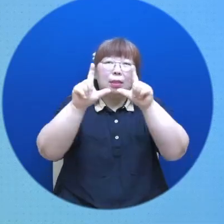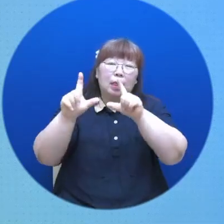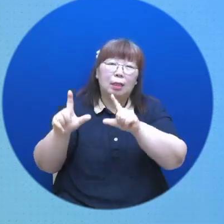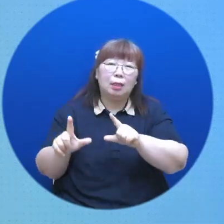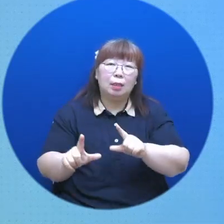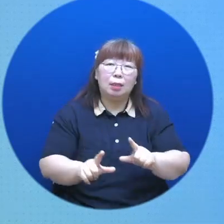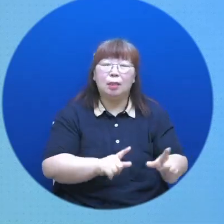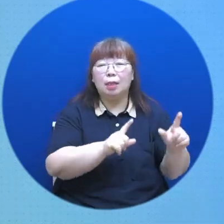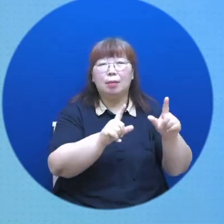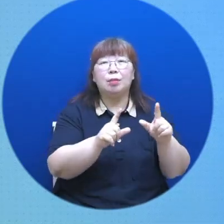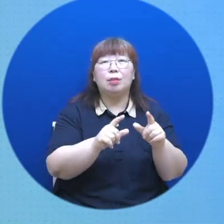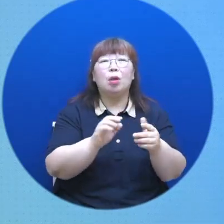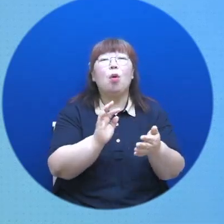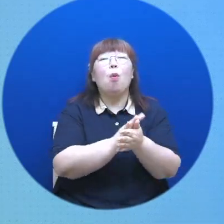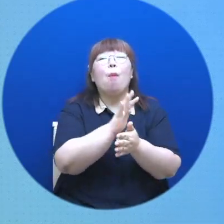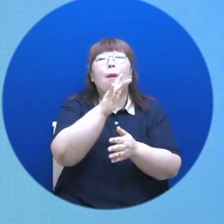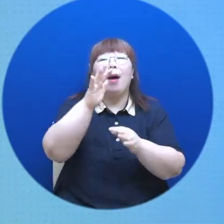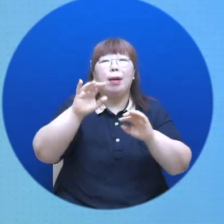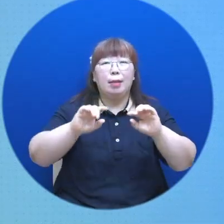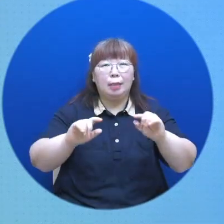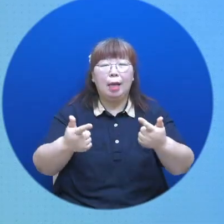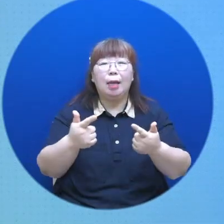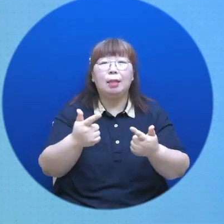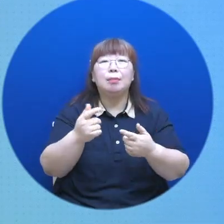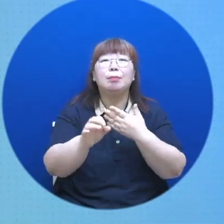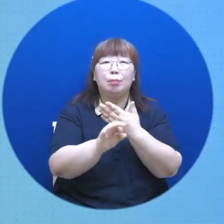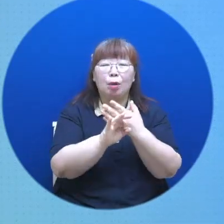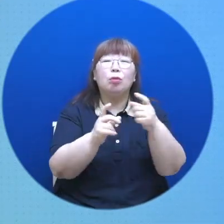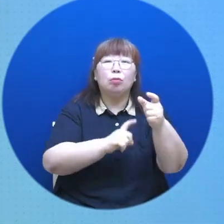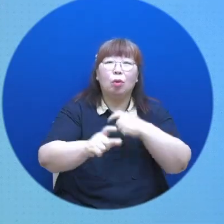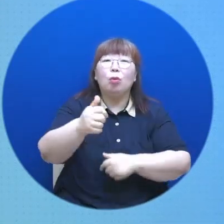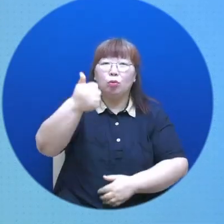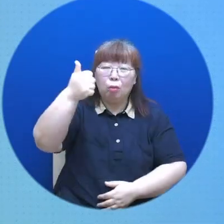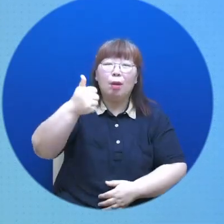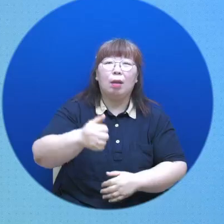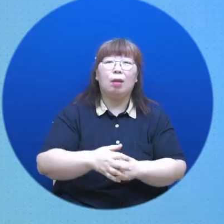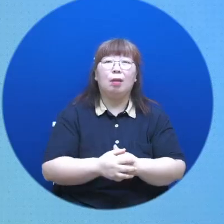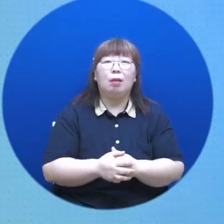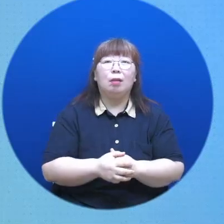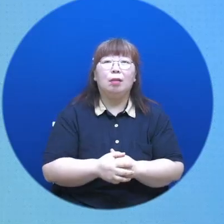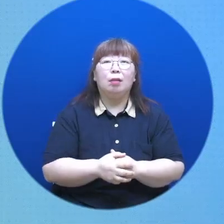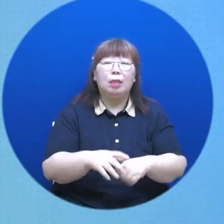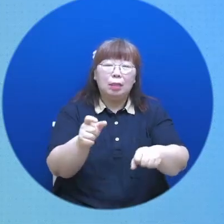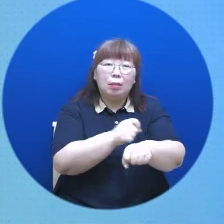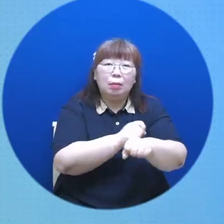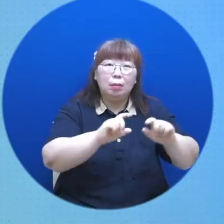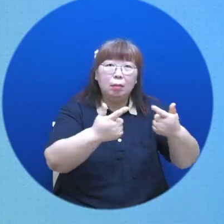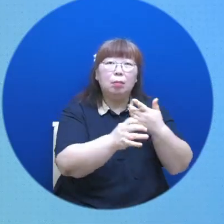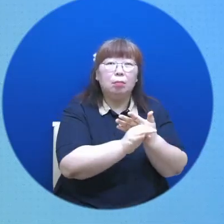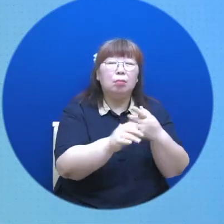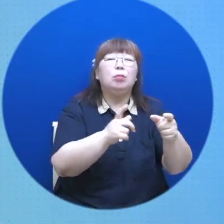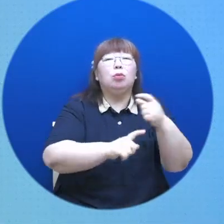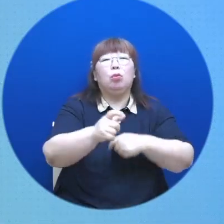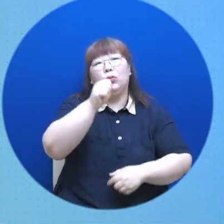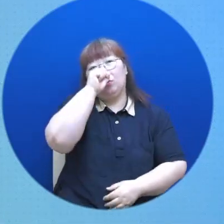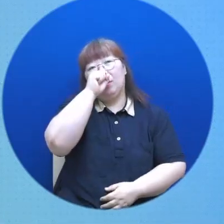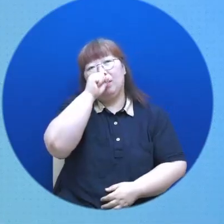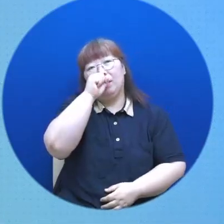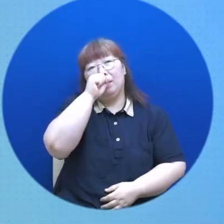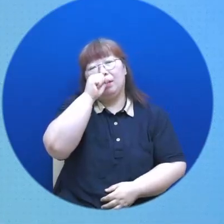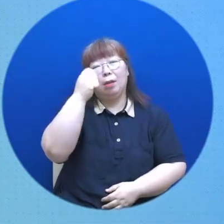삶은 화려하지 않을수록 좋습니다. 특별하지 않을수록 좋아요. 왜